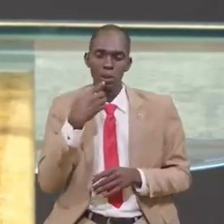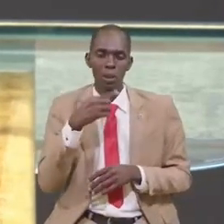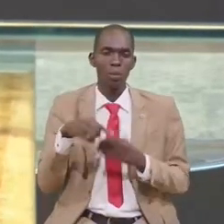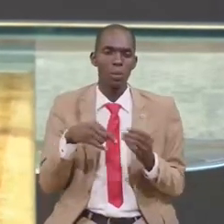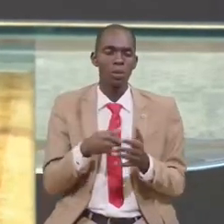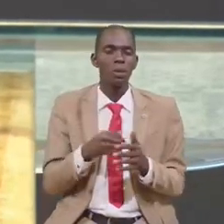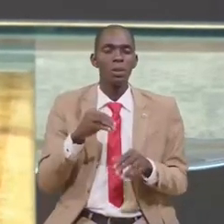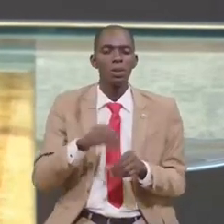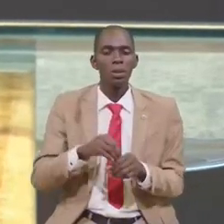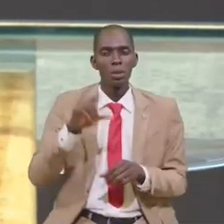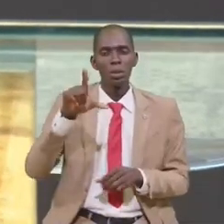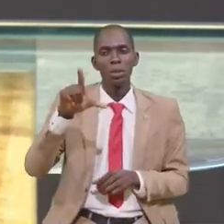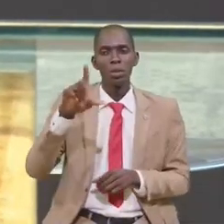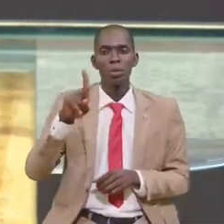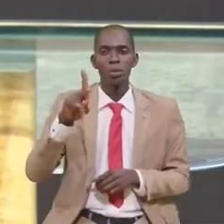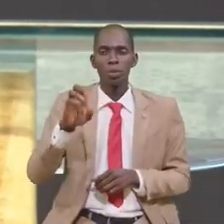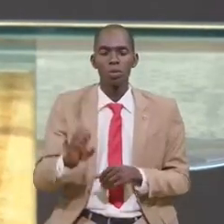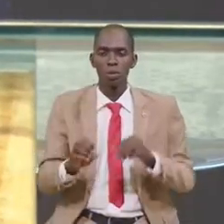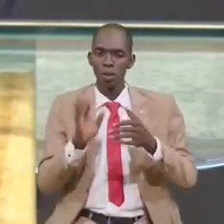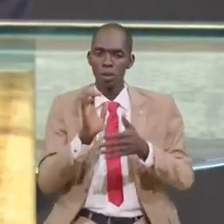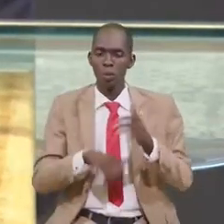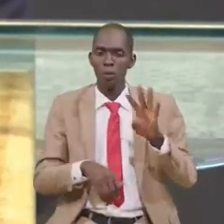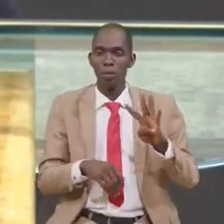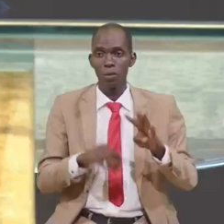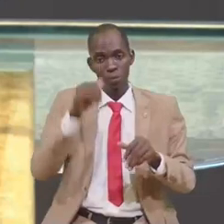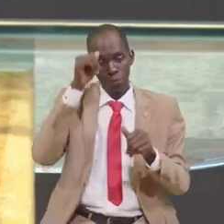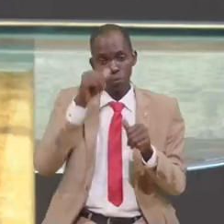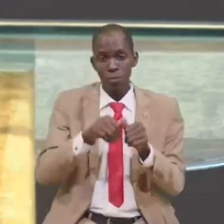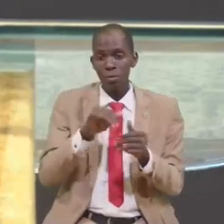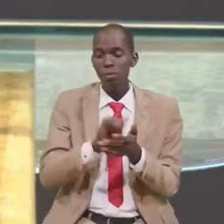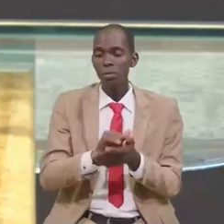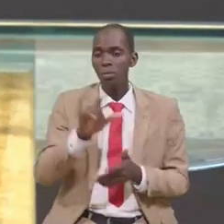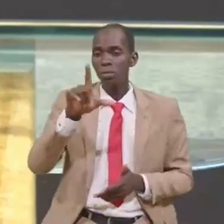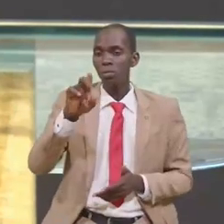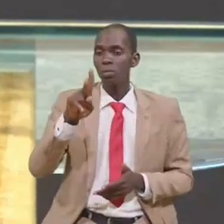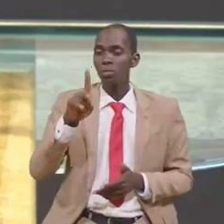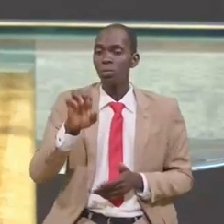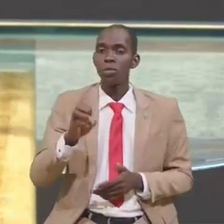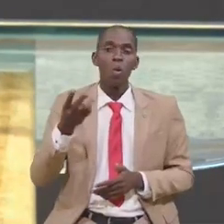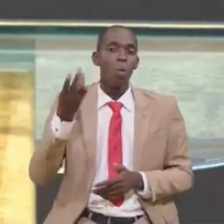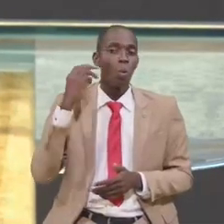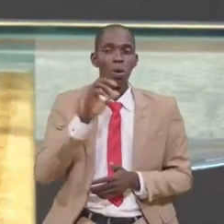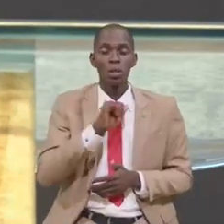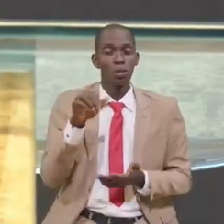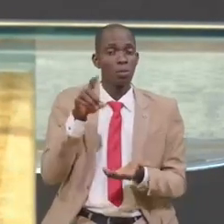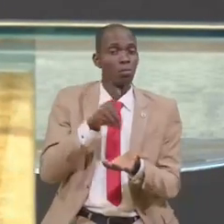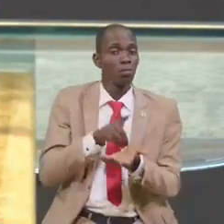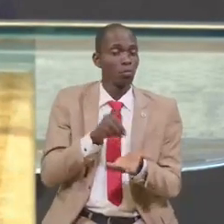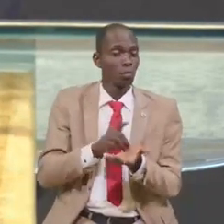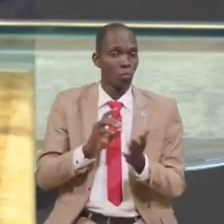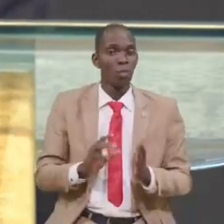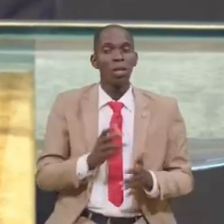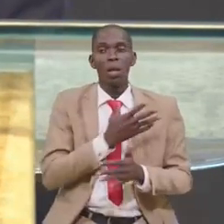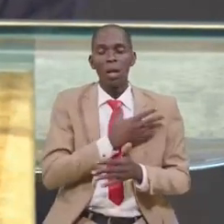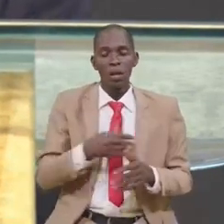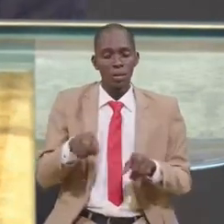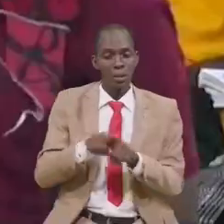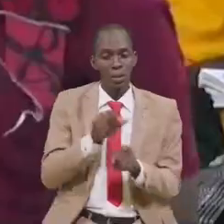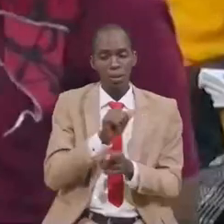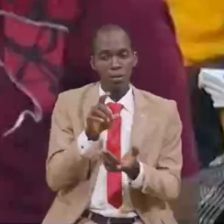4. Vous comprenez que Luc était un médecin en tant que médecin. Alors, il nous